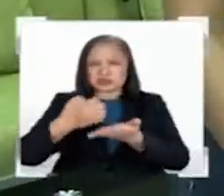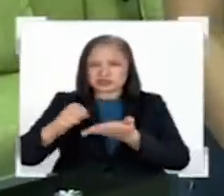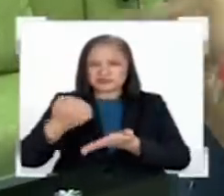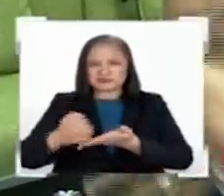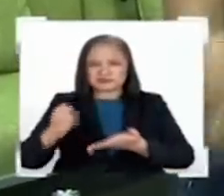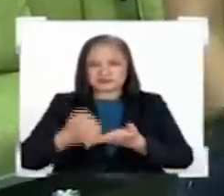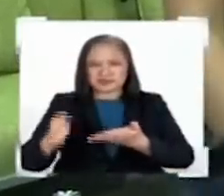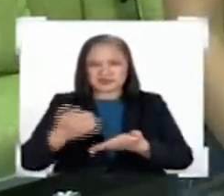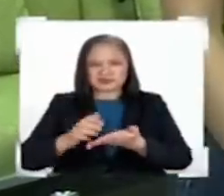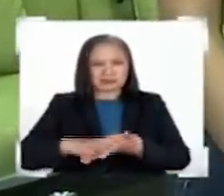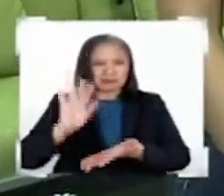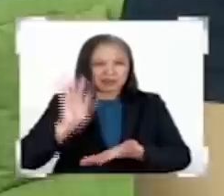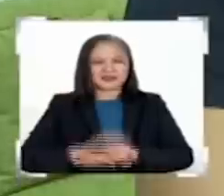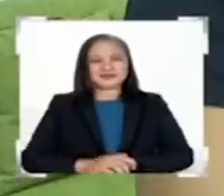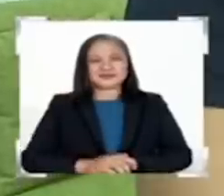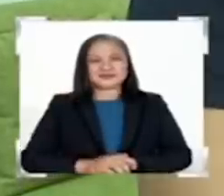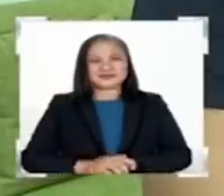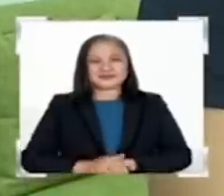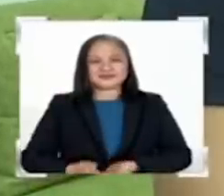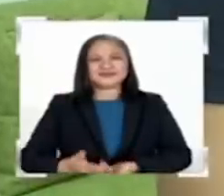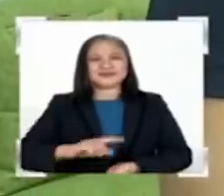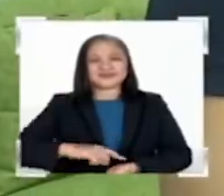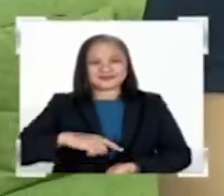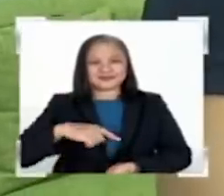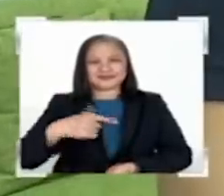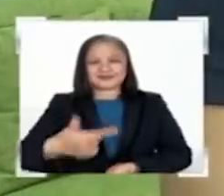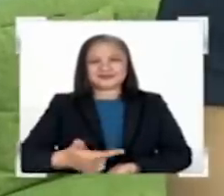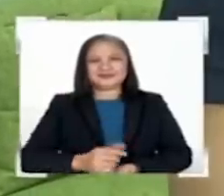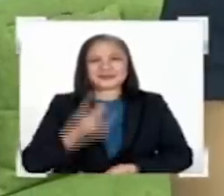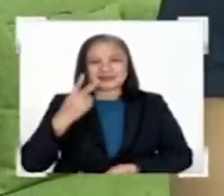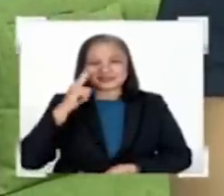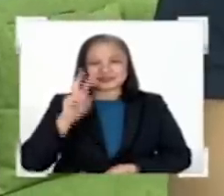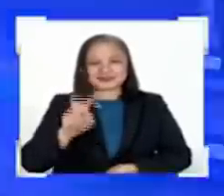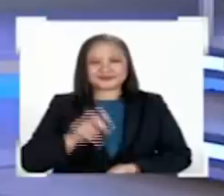si Marisol Abdurrahman, ang inyong saksi.